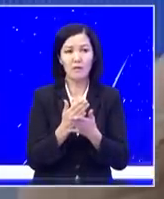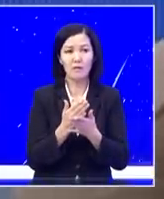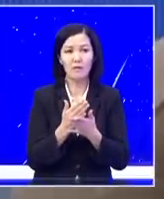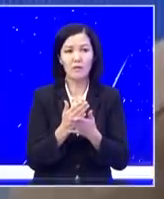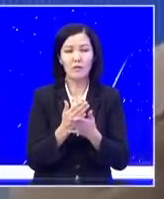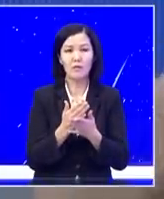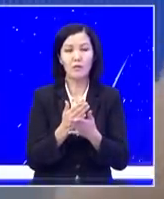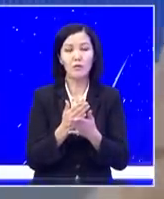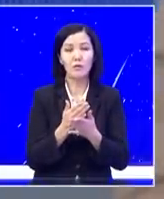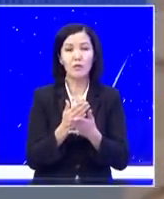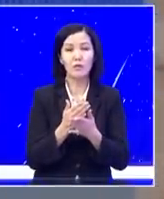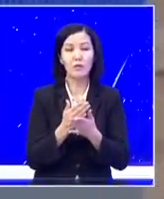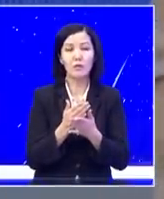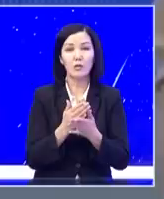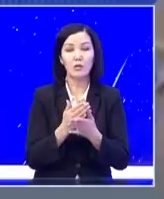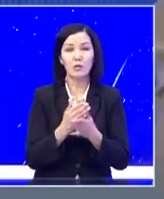біздің ағайындардың айтатын сөзі мынау.